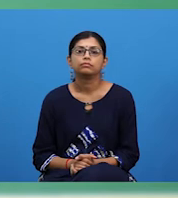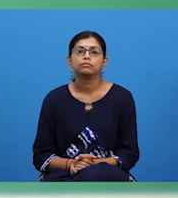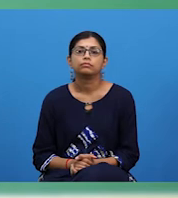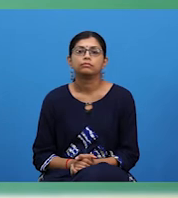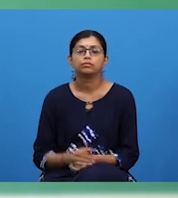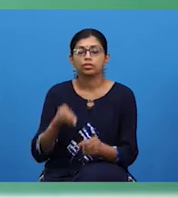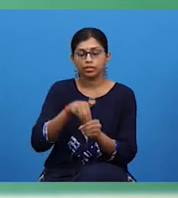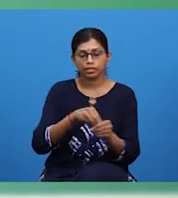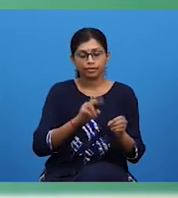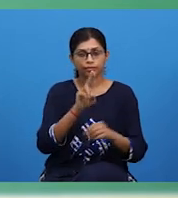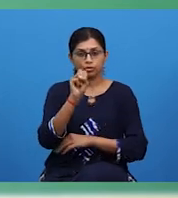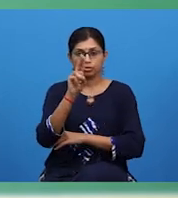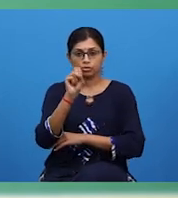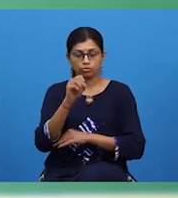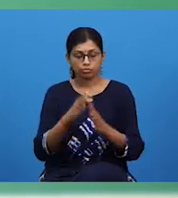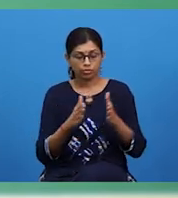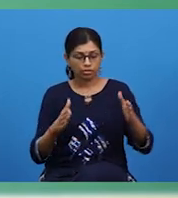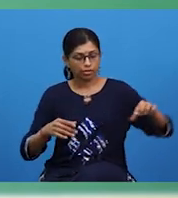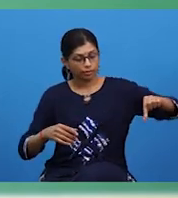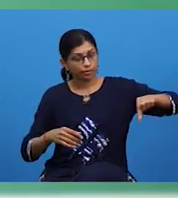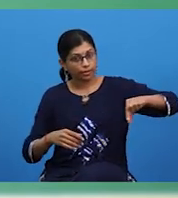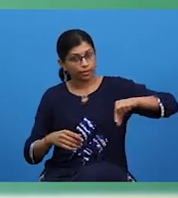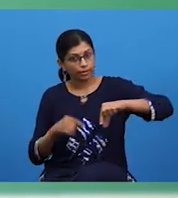semula ke dalam aliran darah.